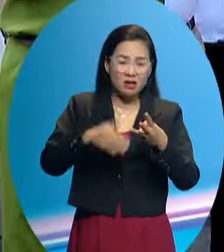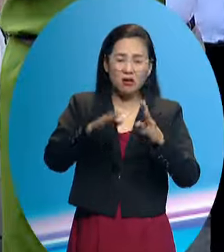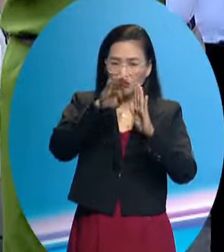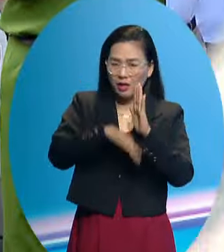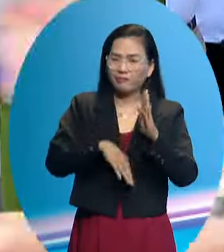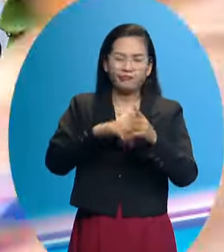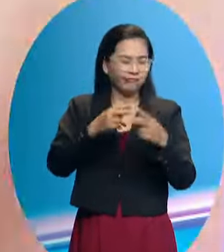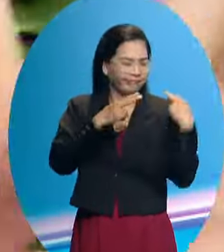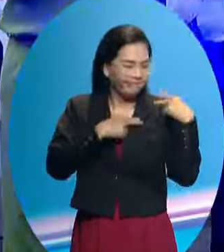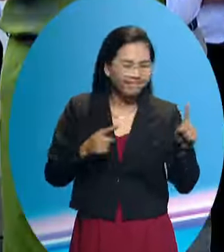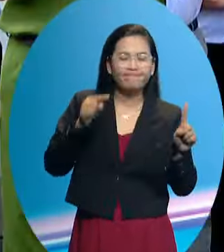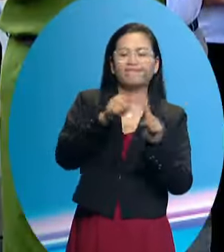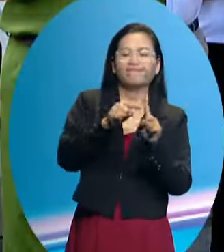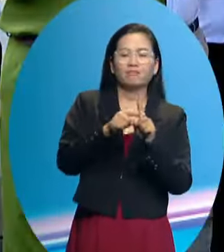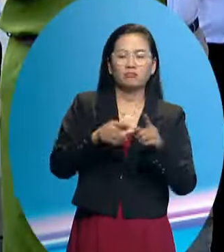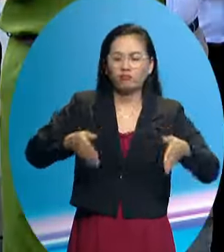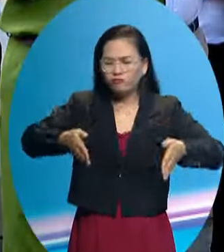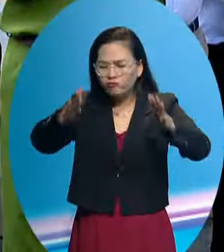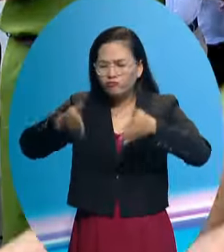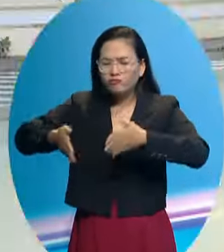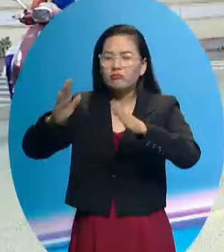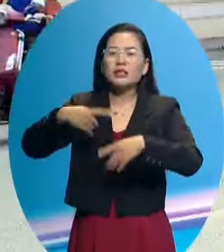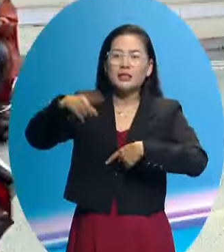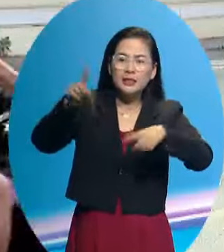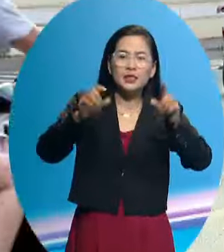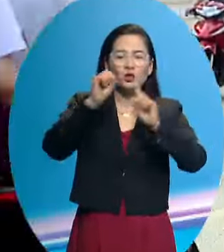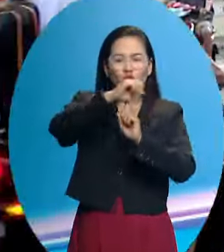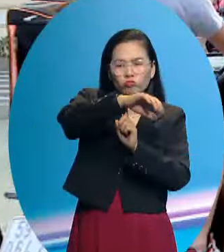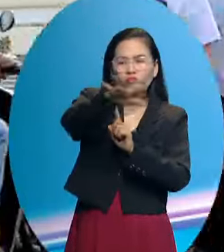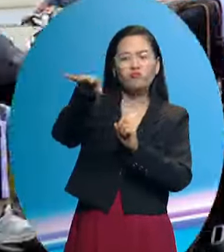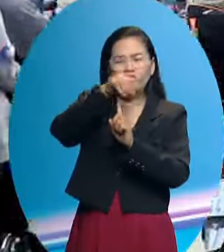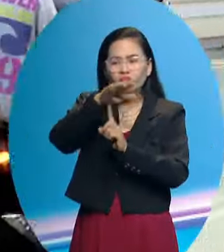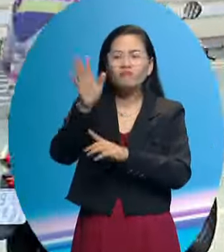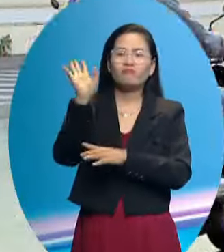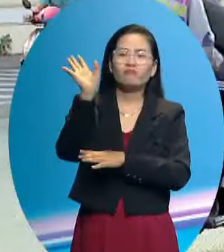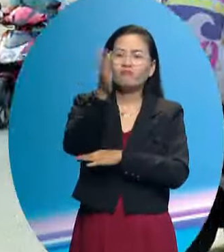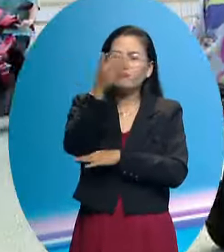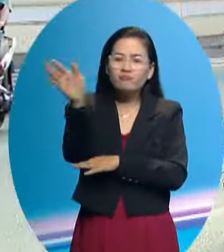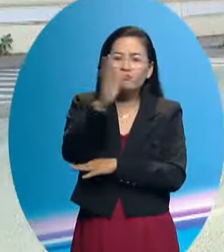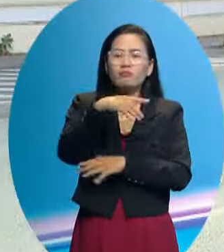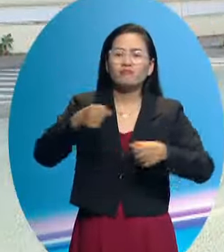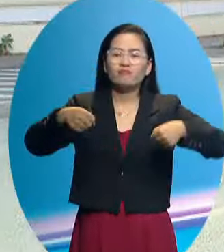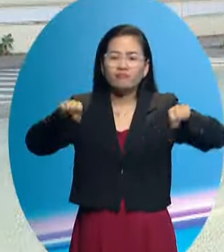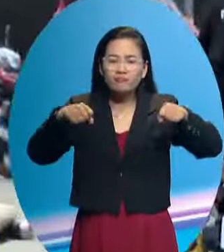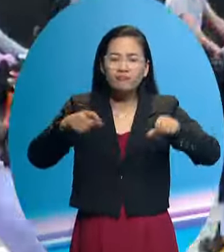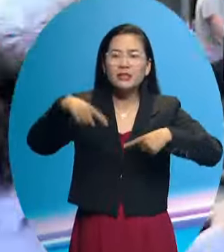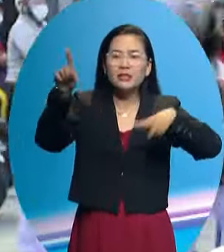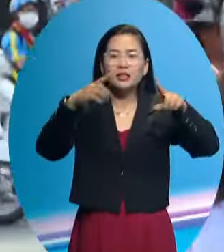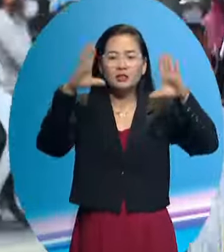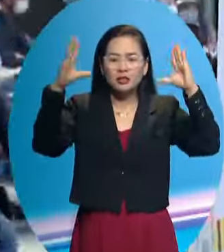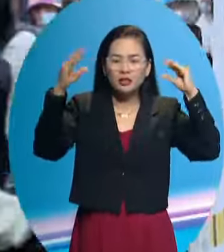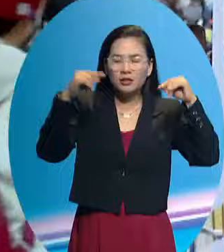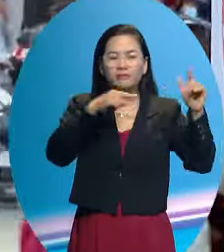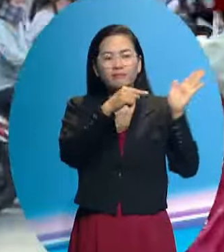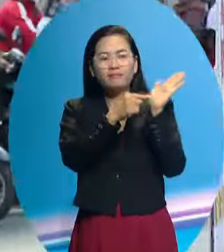thông tại một số tuyến đường trọng điểm các tổ chức đơn vị trên địa bàn quận 3 Sẽ Tập trung đẩy mạnh công tác tuyên truyền vận động xây dựng văn hóa giao